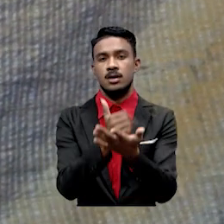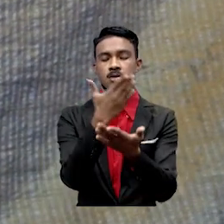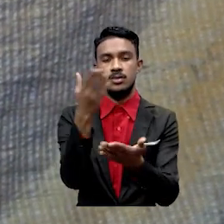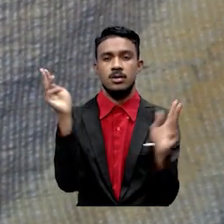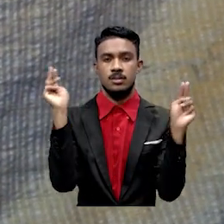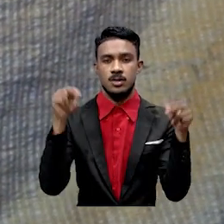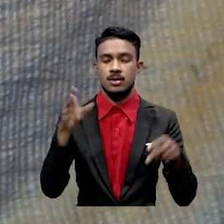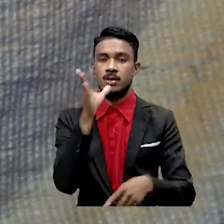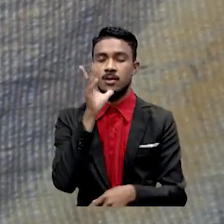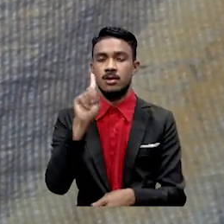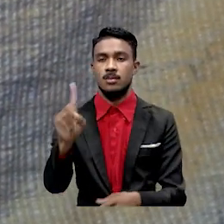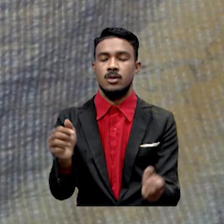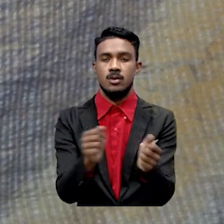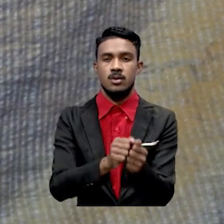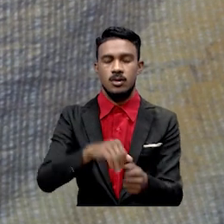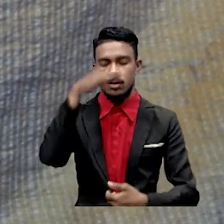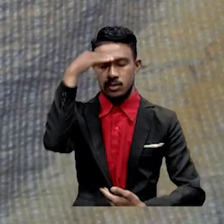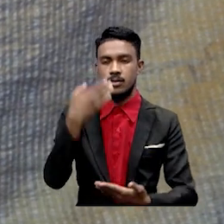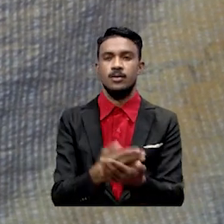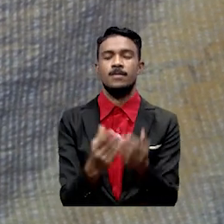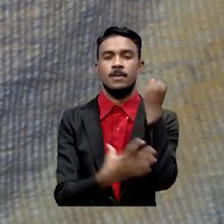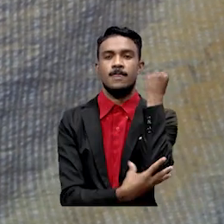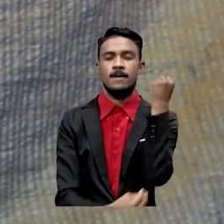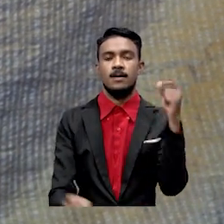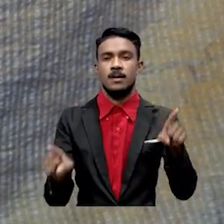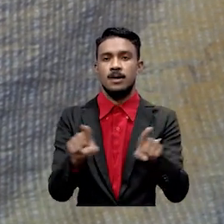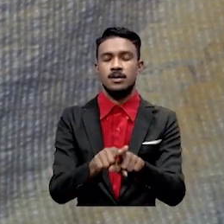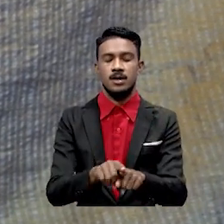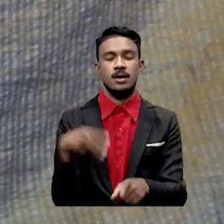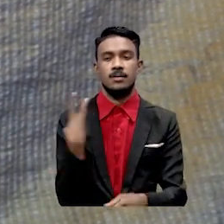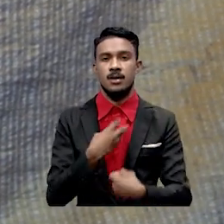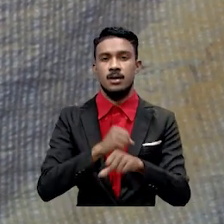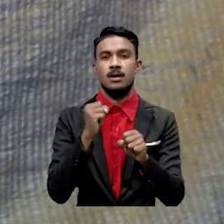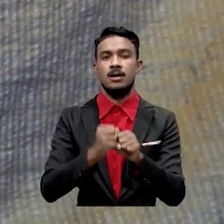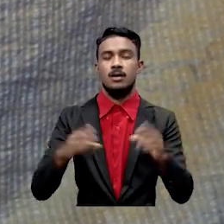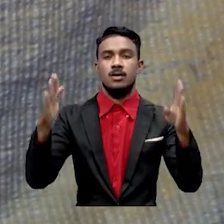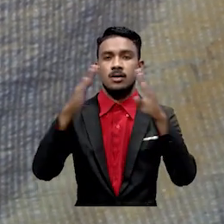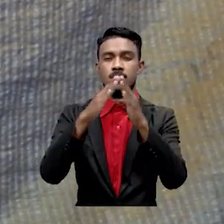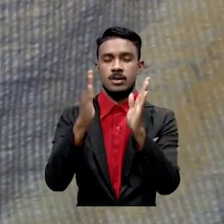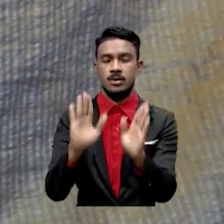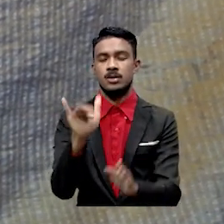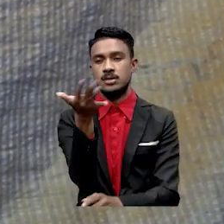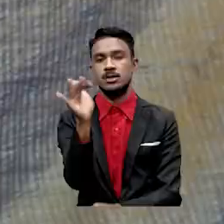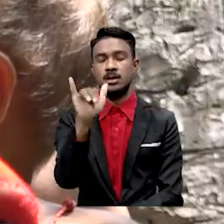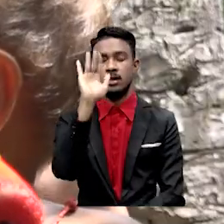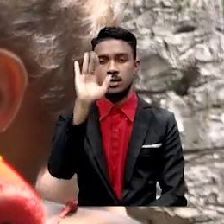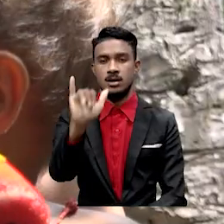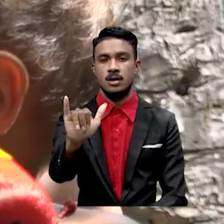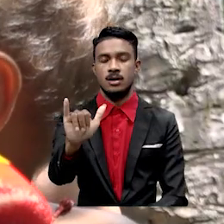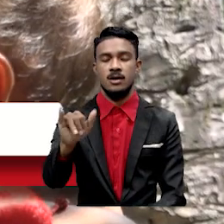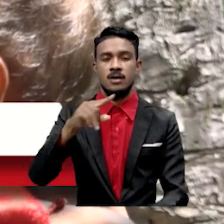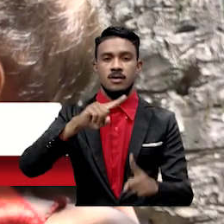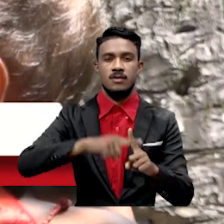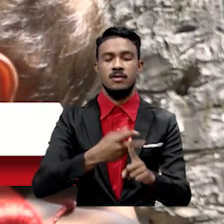necessidade inan faluk ho uang kiak nenian. Mesak mana hante am halo fale barak wan hitu wan bani cerhela. Ya fugaun